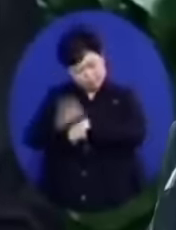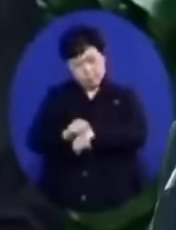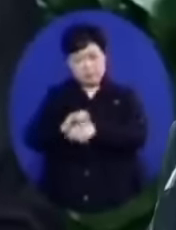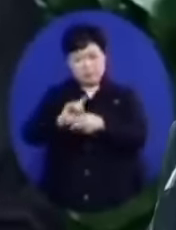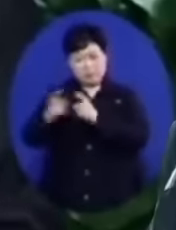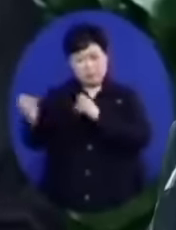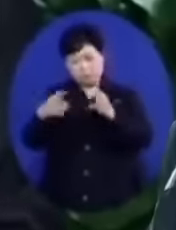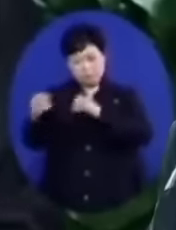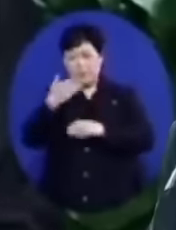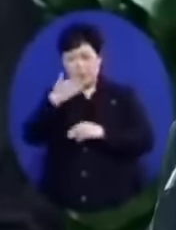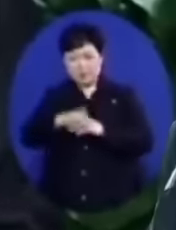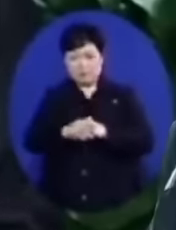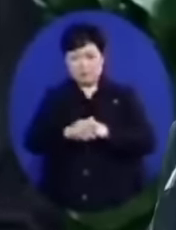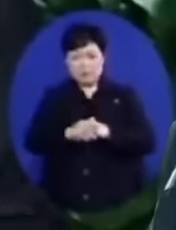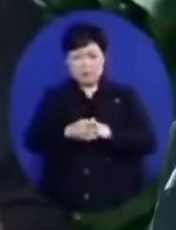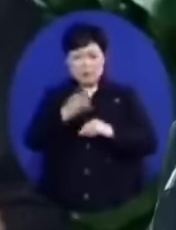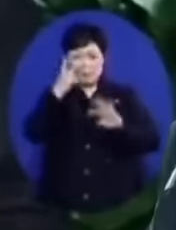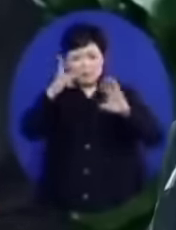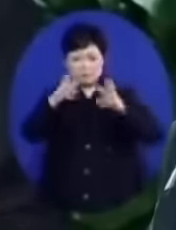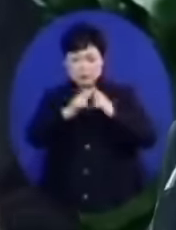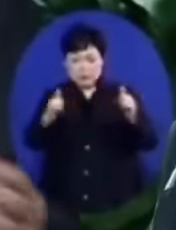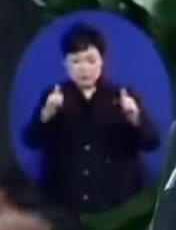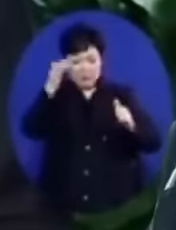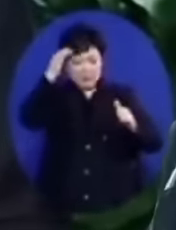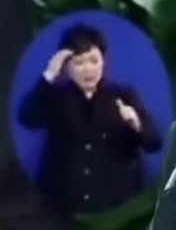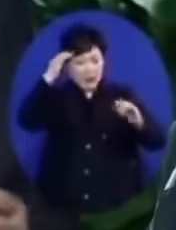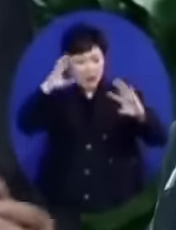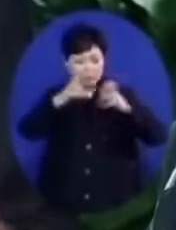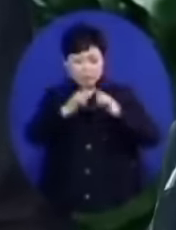외국 사람이 한국 사람하고 이야기하려면 한국말을 해야 돼요.